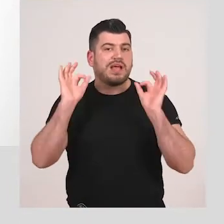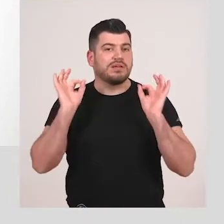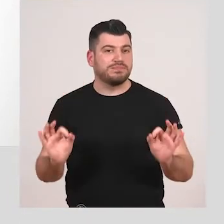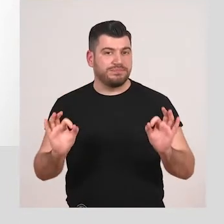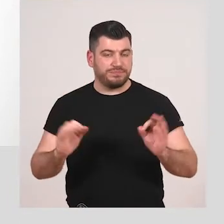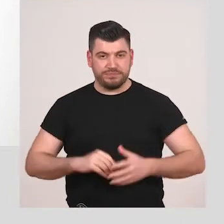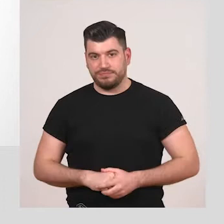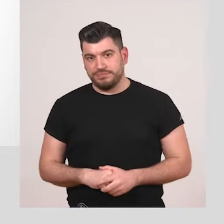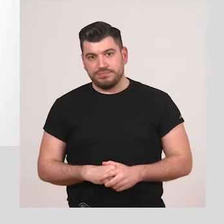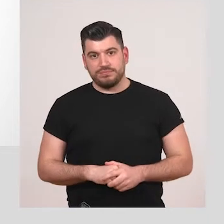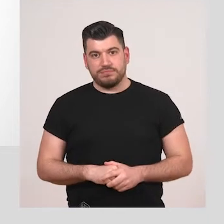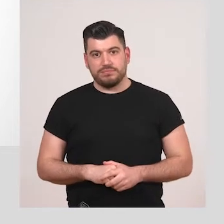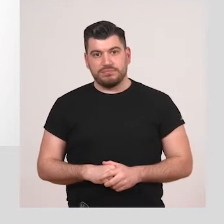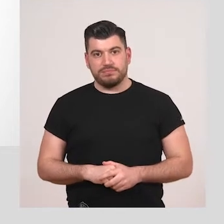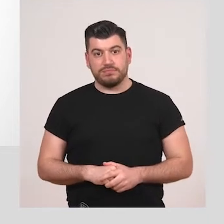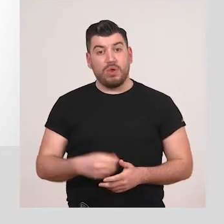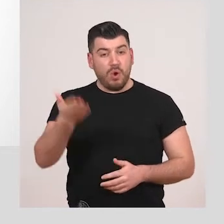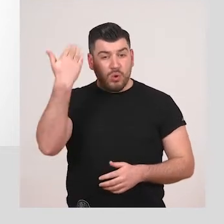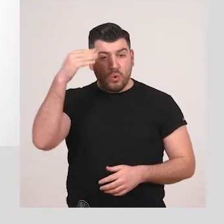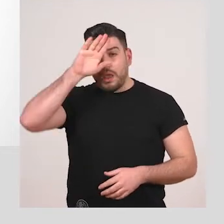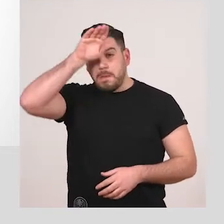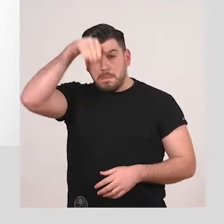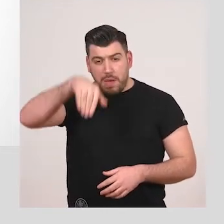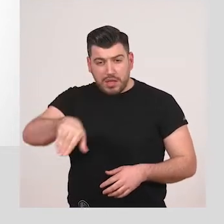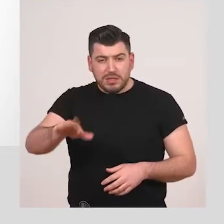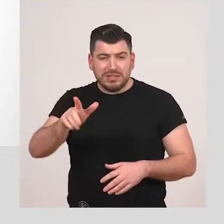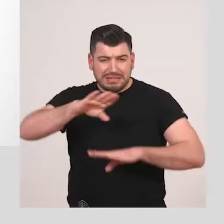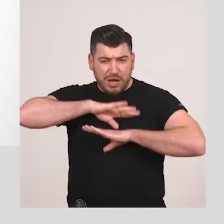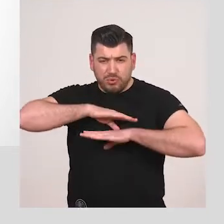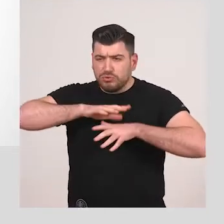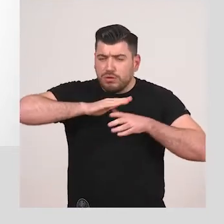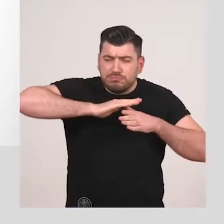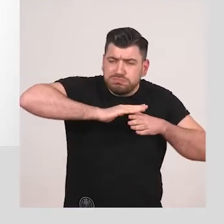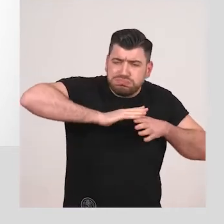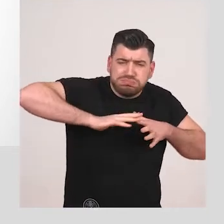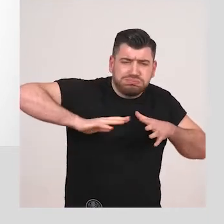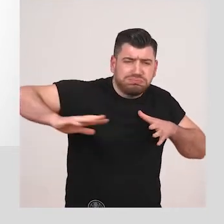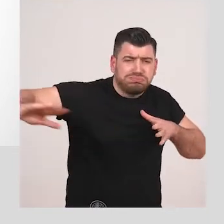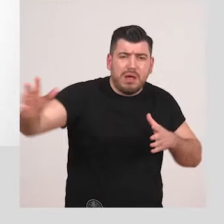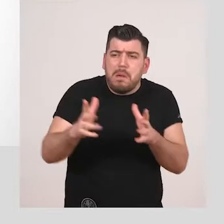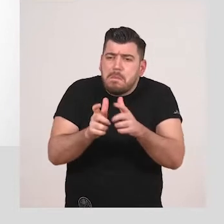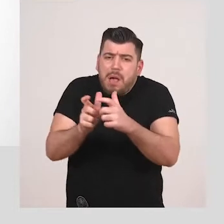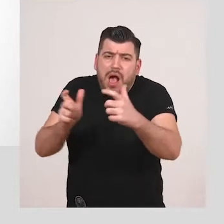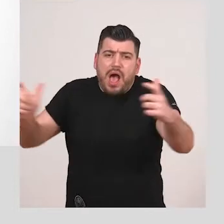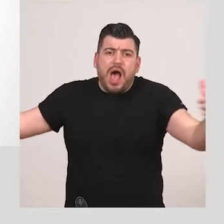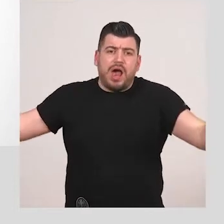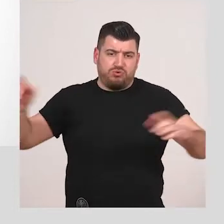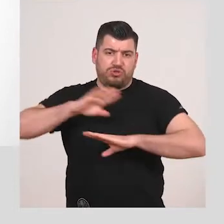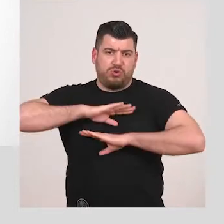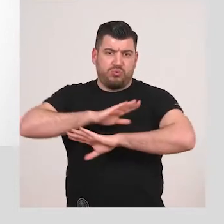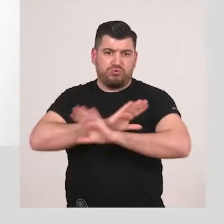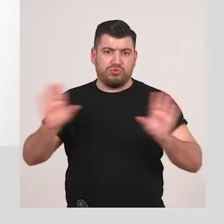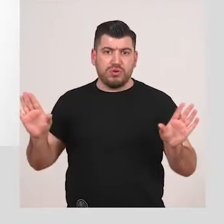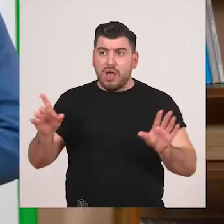Έχουμε μία αχανή περσική αυτοκρατορία. Μία αυτοκρατορία τόσο μεγάλη που μπροστά